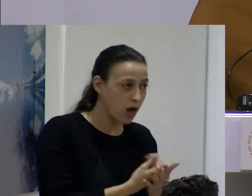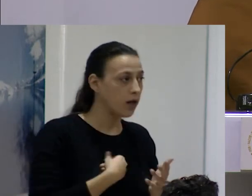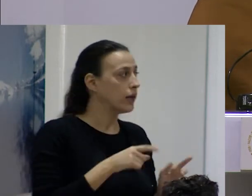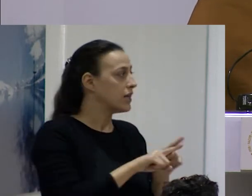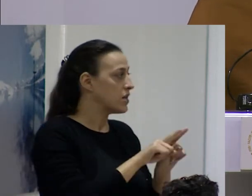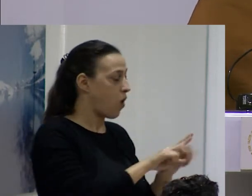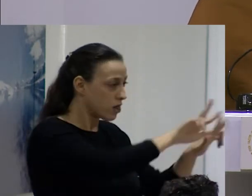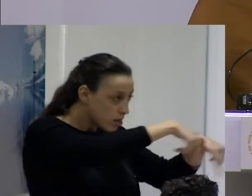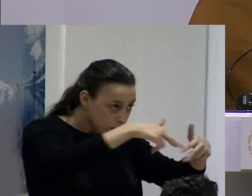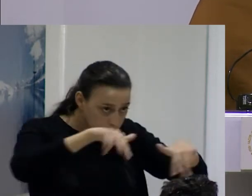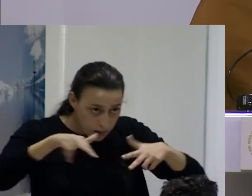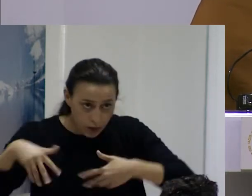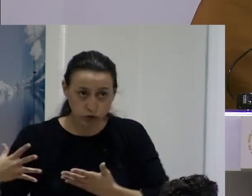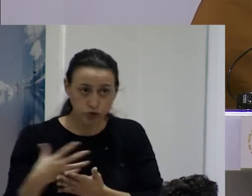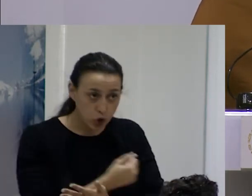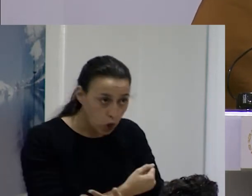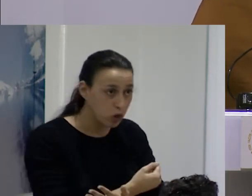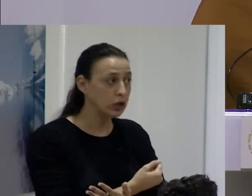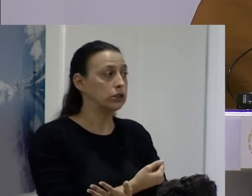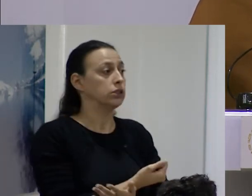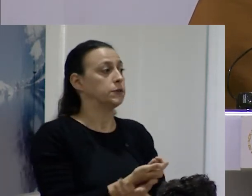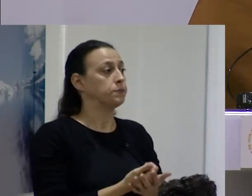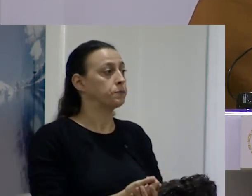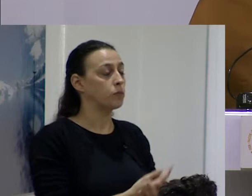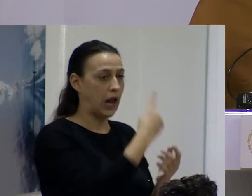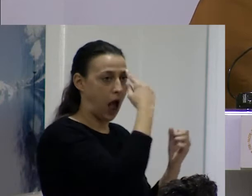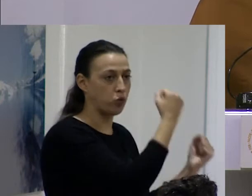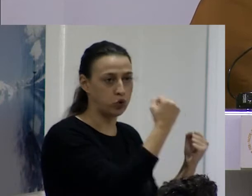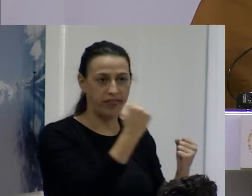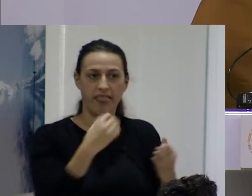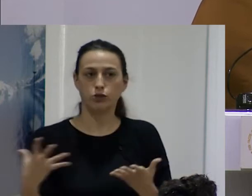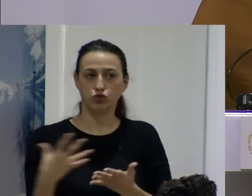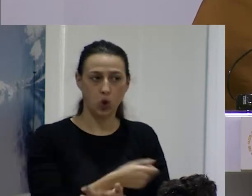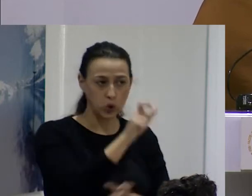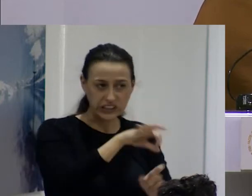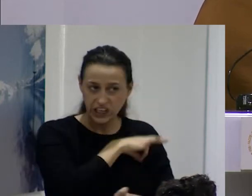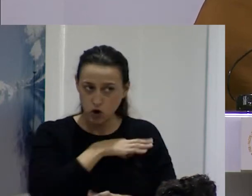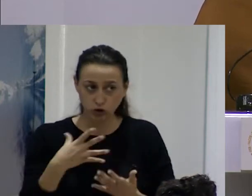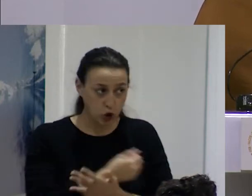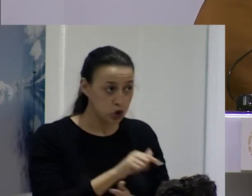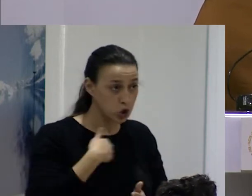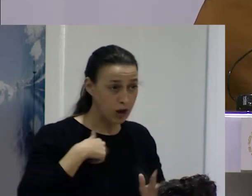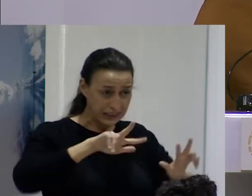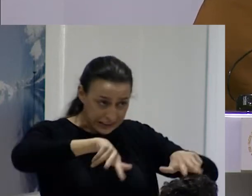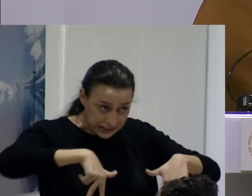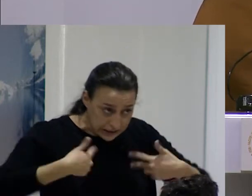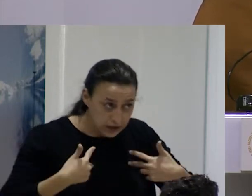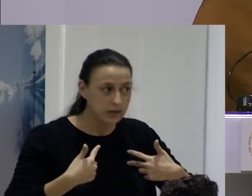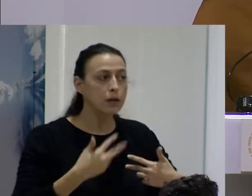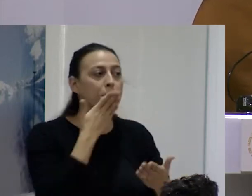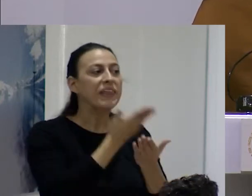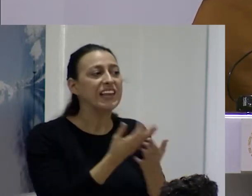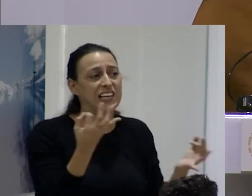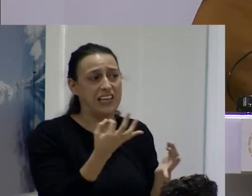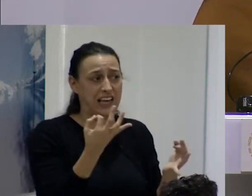claustrals, sol·licite amb tota consideració i encaridament demane que s'atorgue i conferisca al